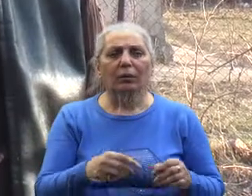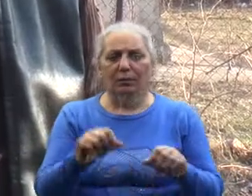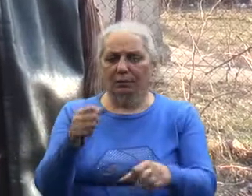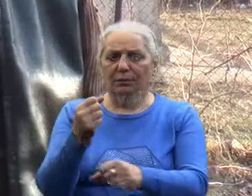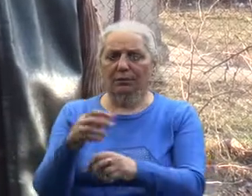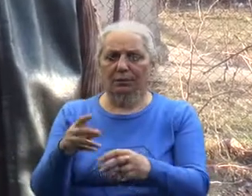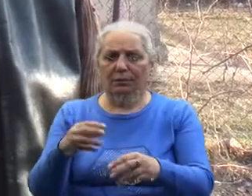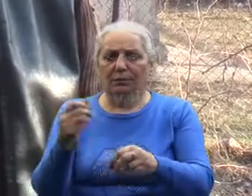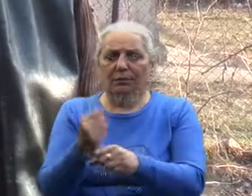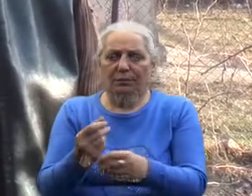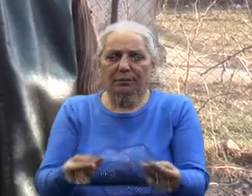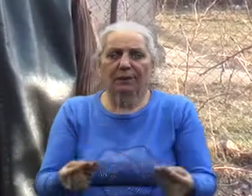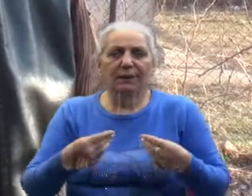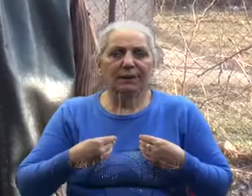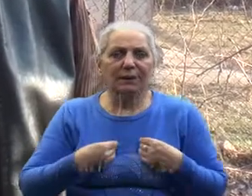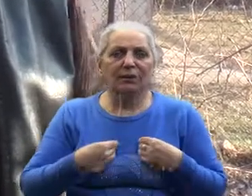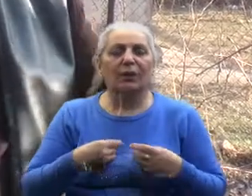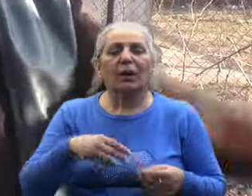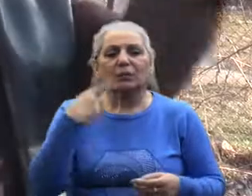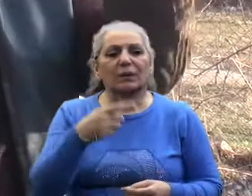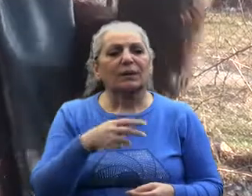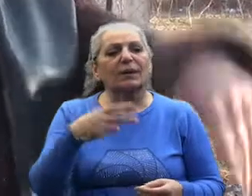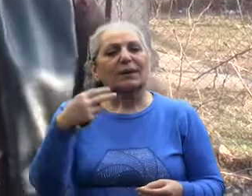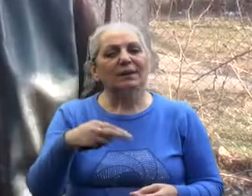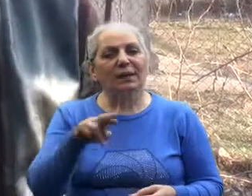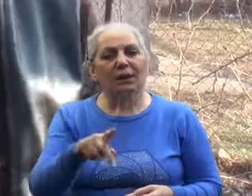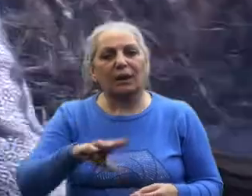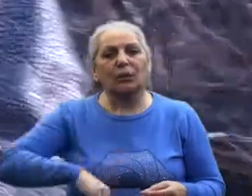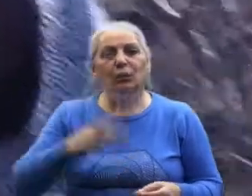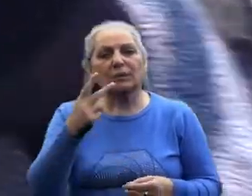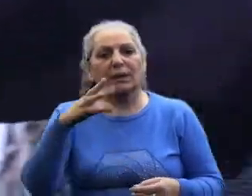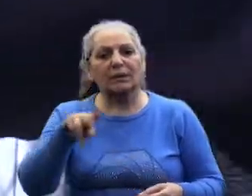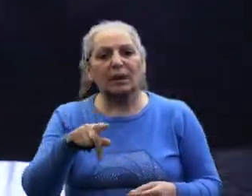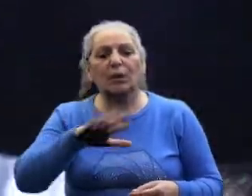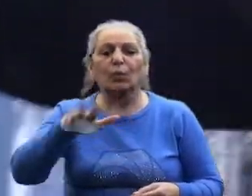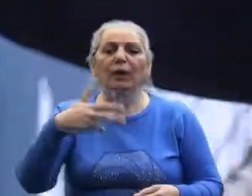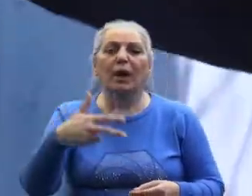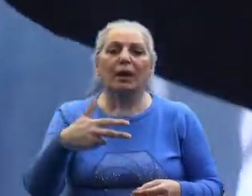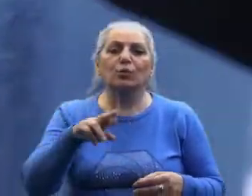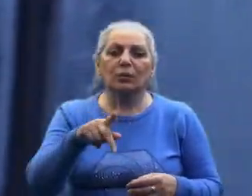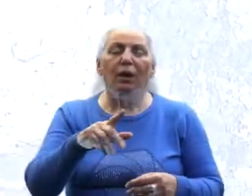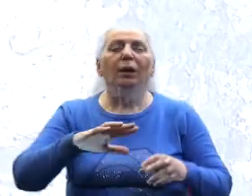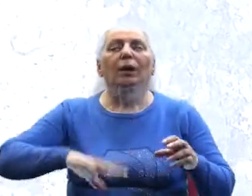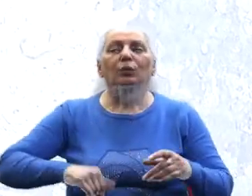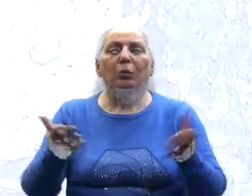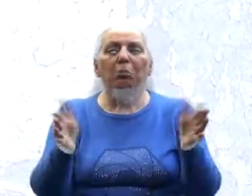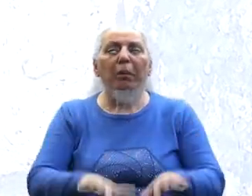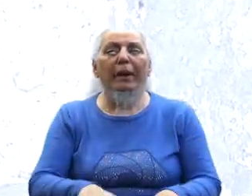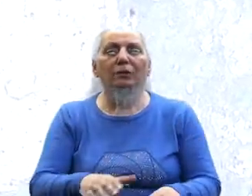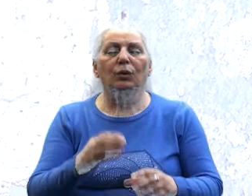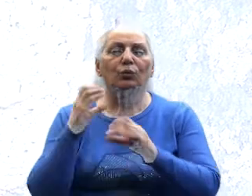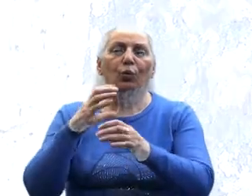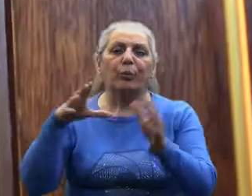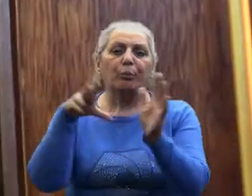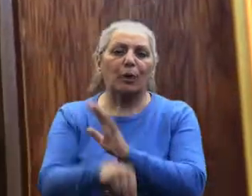տարի։ Թեց կամած, կամած ավելացրին։ Հետո 30 տարի ավելցրին ու սենց էլ մնաց։ Այս տնակներն այսօր բազում խնդիրներ ունեն, բնակիչները